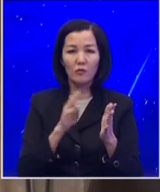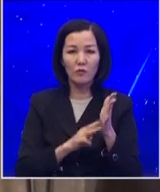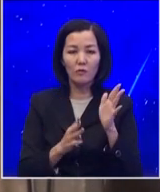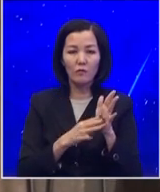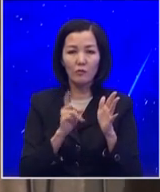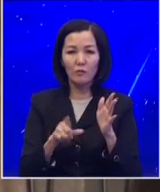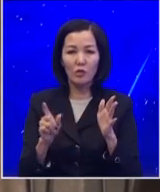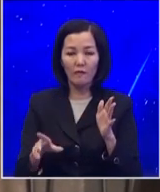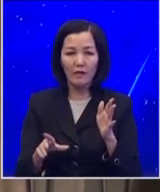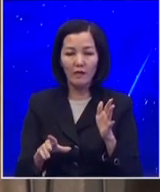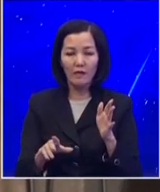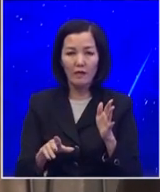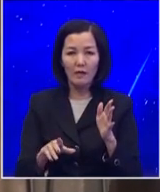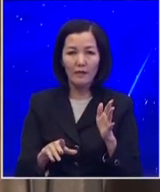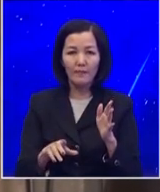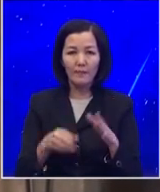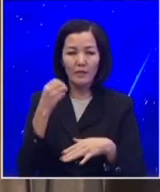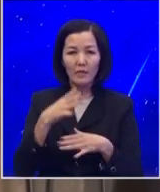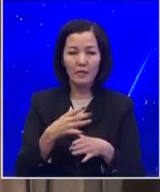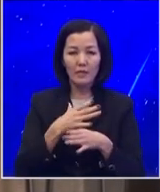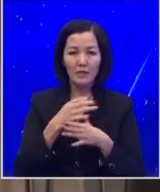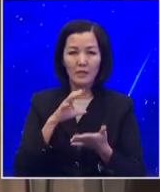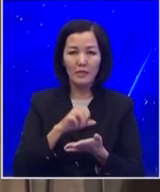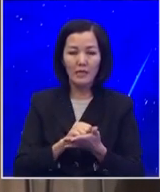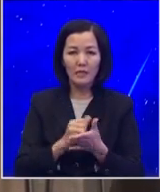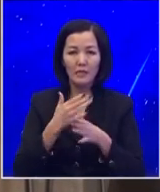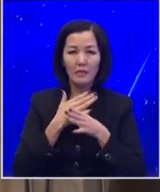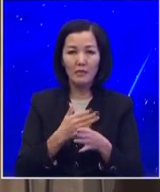человек, в том числе через центры занятости населения